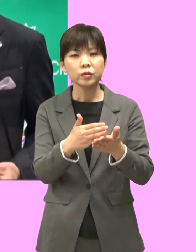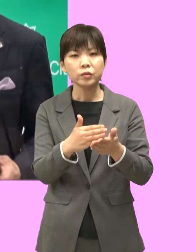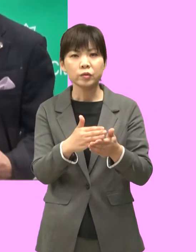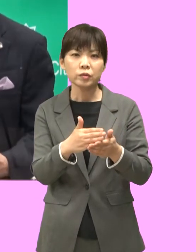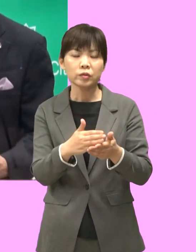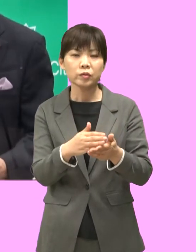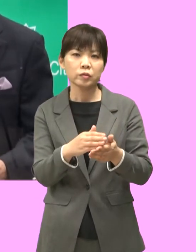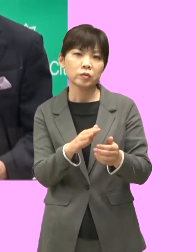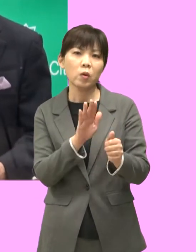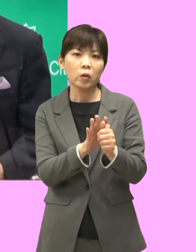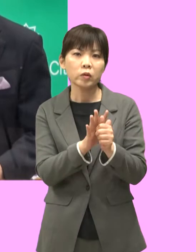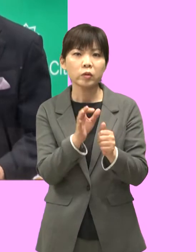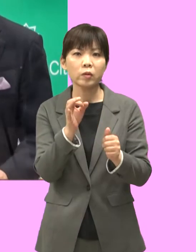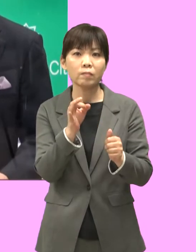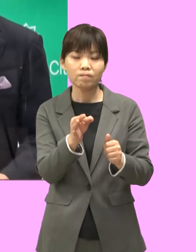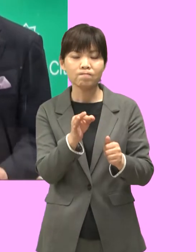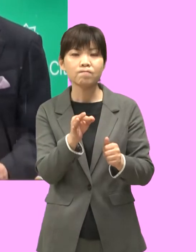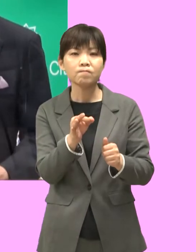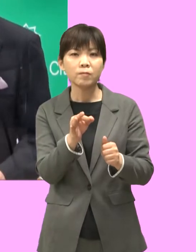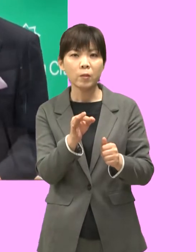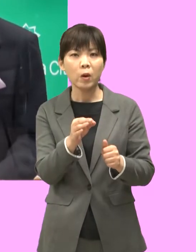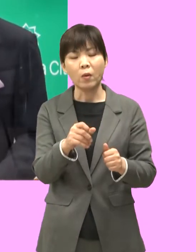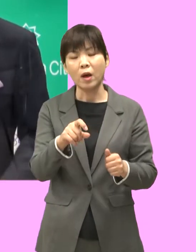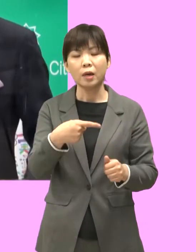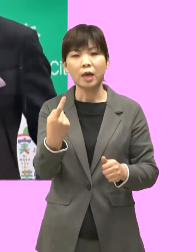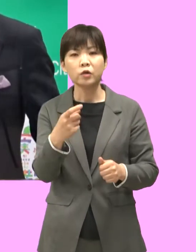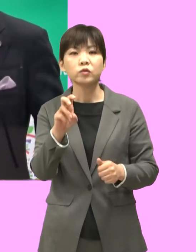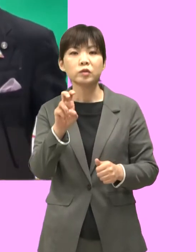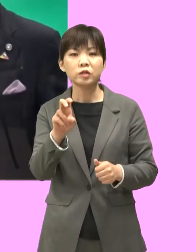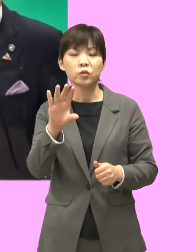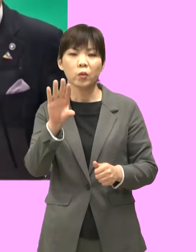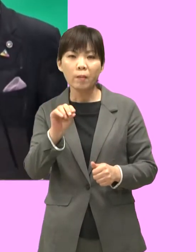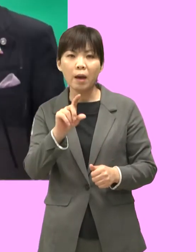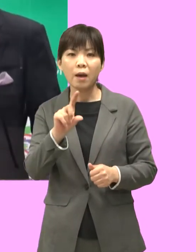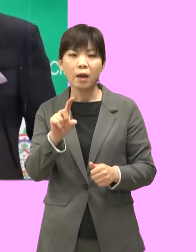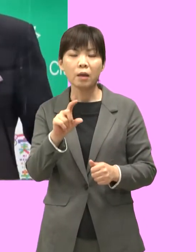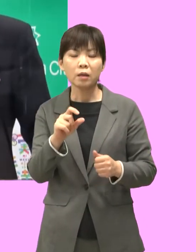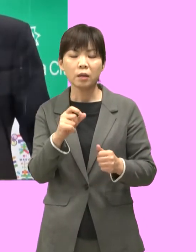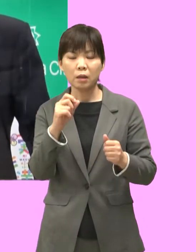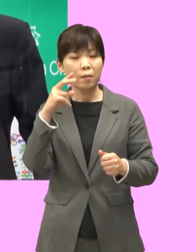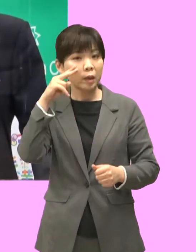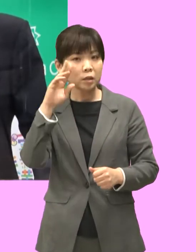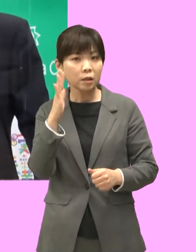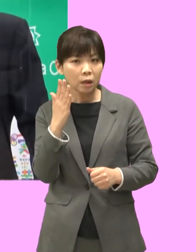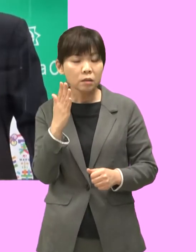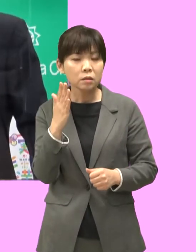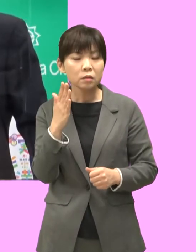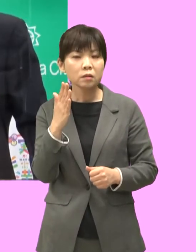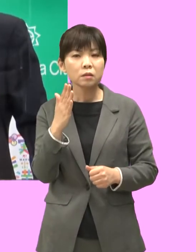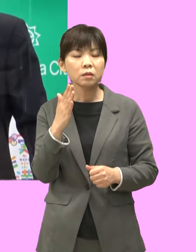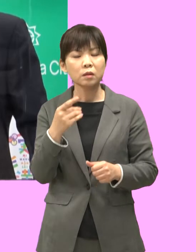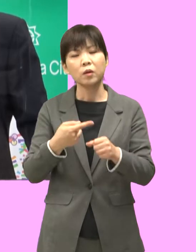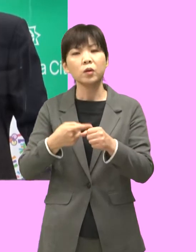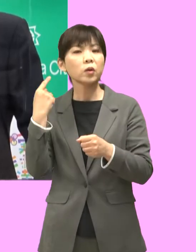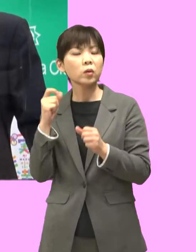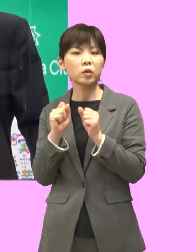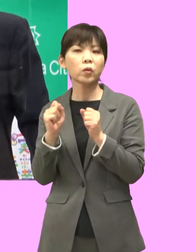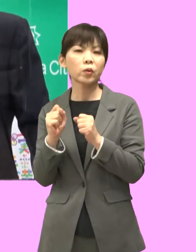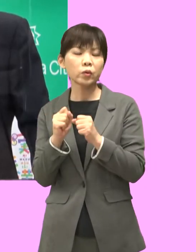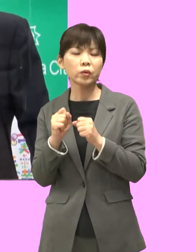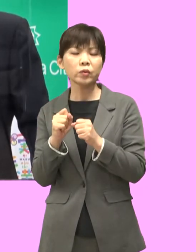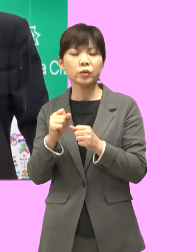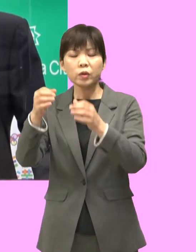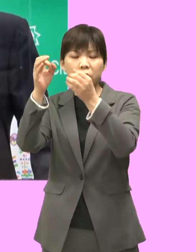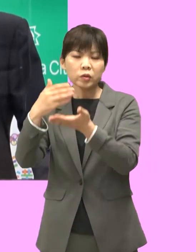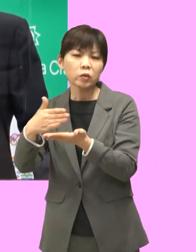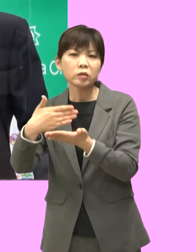円ということで間違いなかったでしょうか。 はい、 はい、で去年の冬ですといろいろ除雪対応